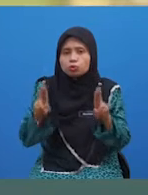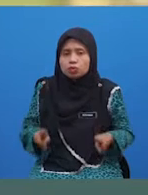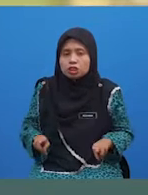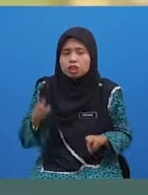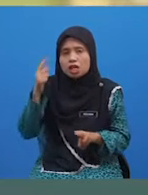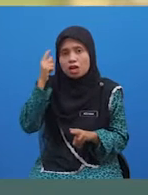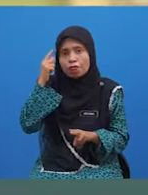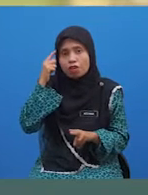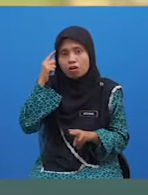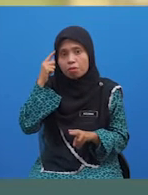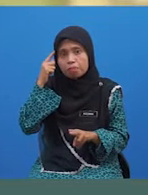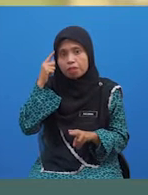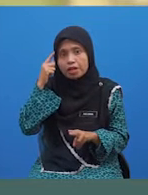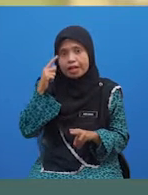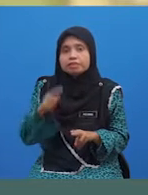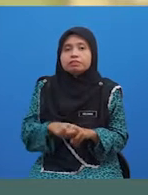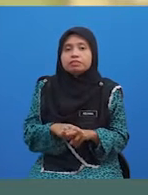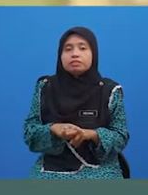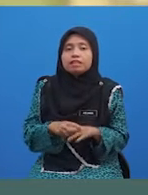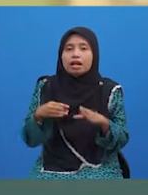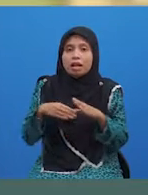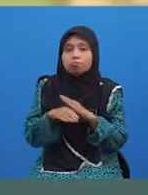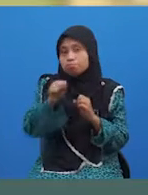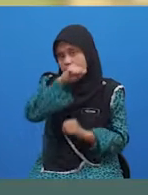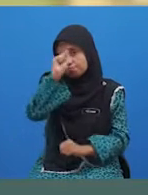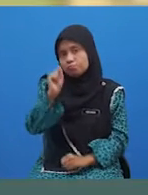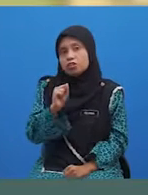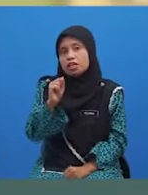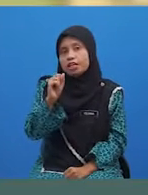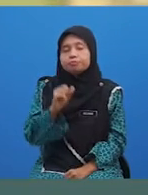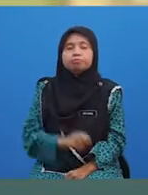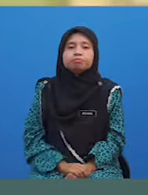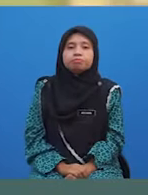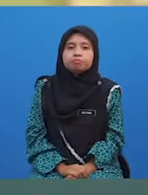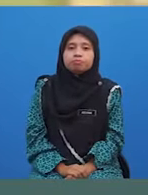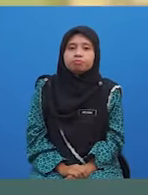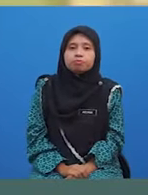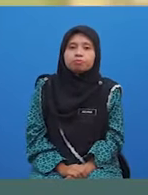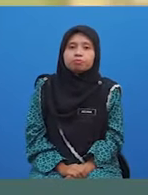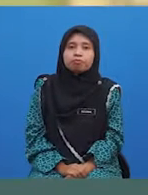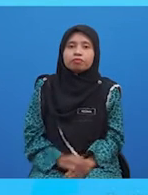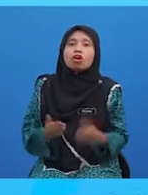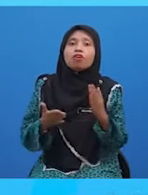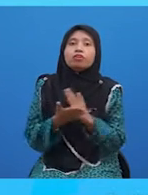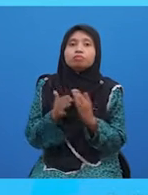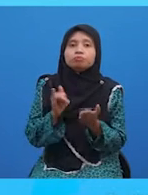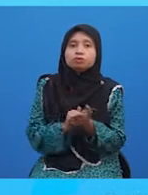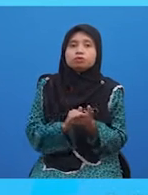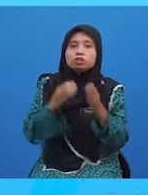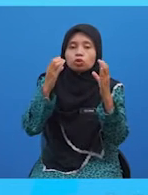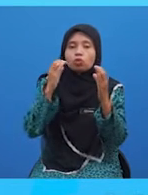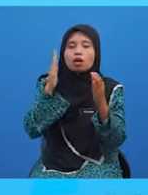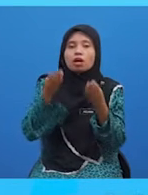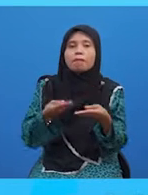kefahaman pelajar tentang topik ini melalui soalan-soalan yang akan dikemukakan. Oleh itu,